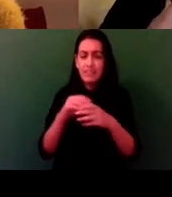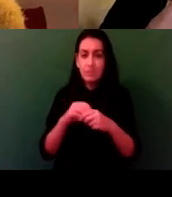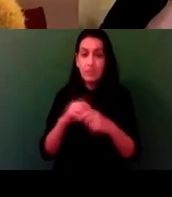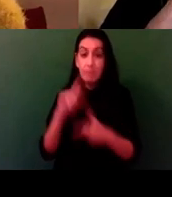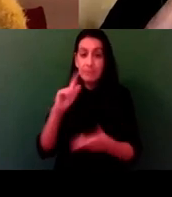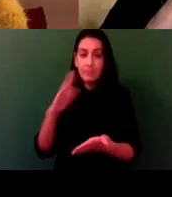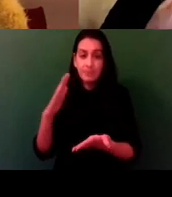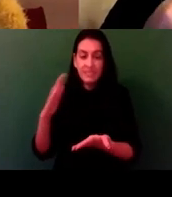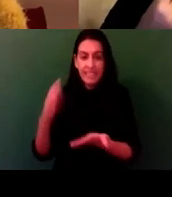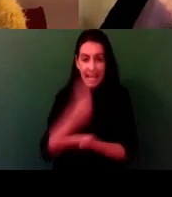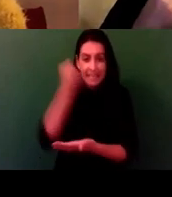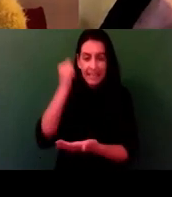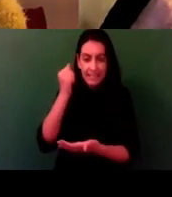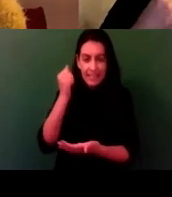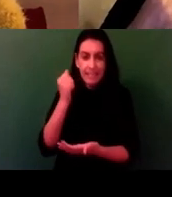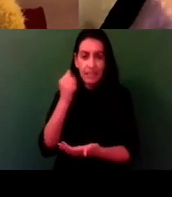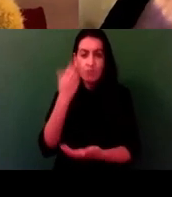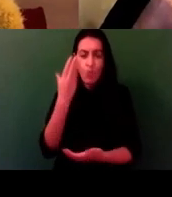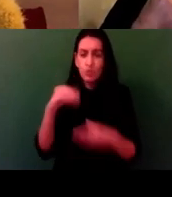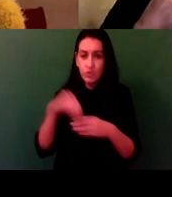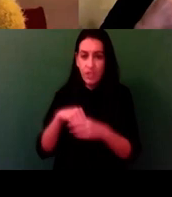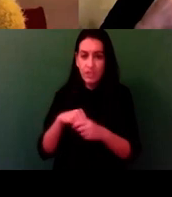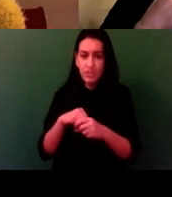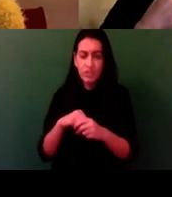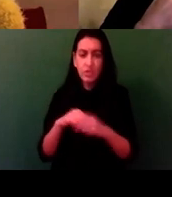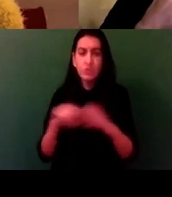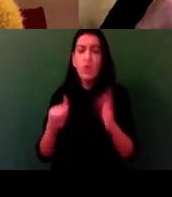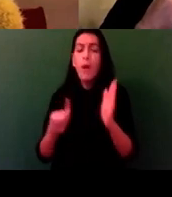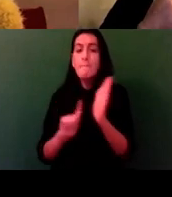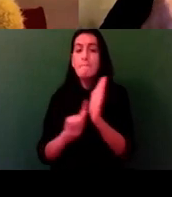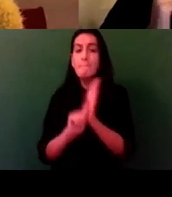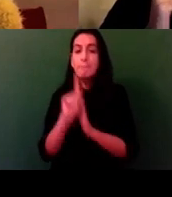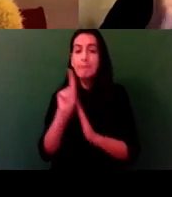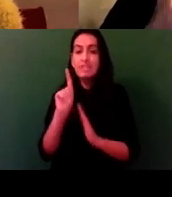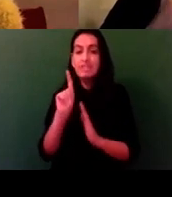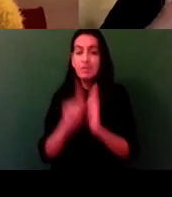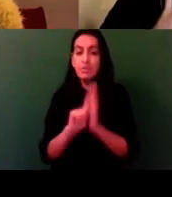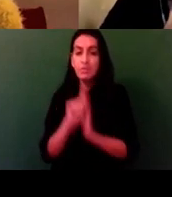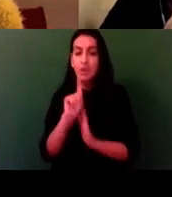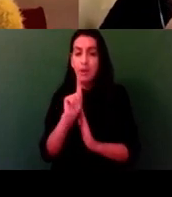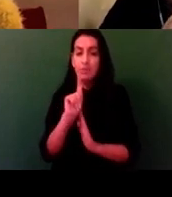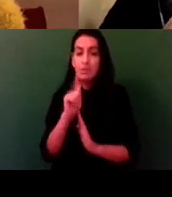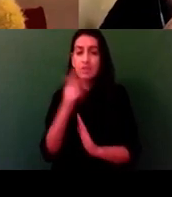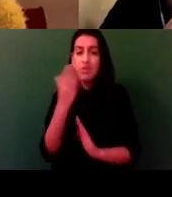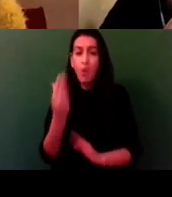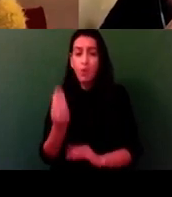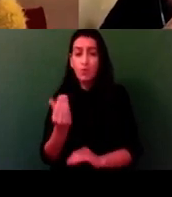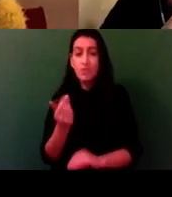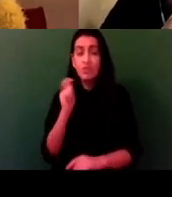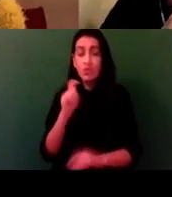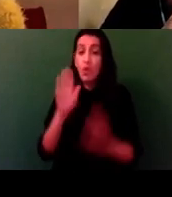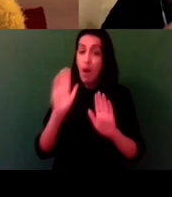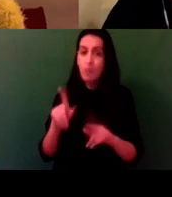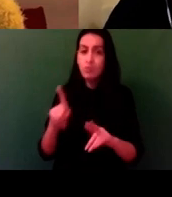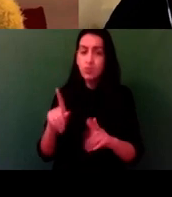Olabileceğine dair kuşkularım var. Belki de ilan edilenin bir yarışma değil de bir katılım süreci olması gerekiyor ve bunun sonucu olarak yine de değişime ve